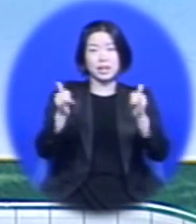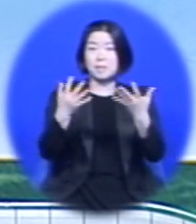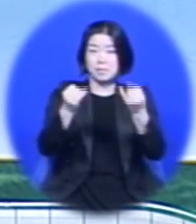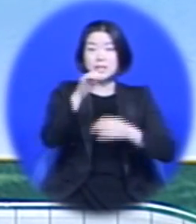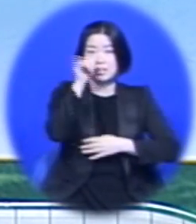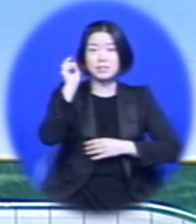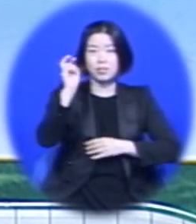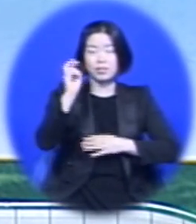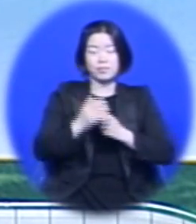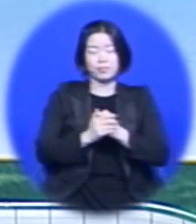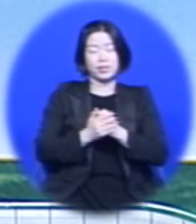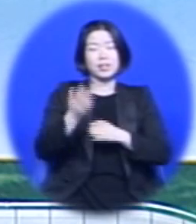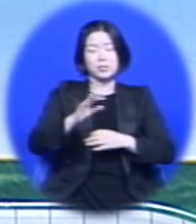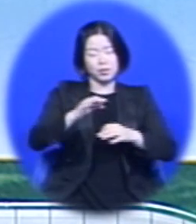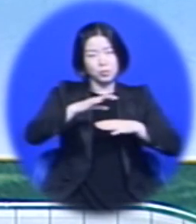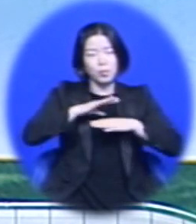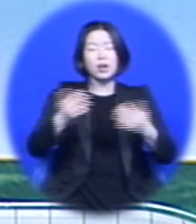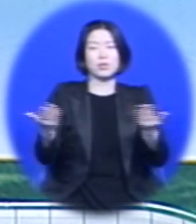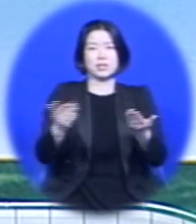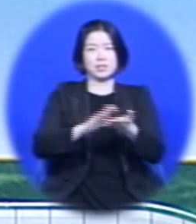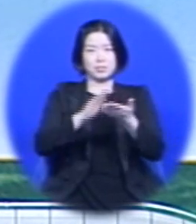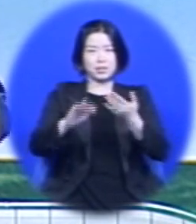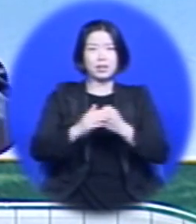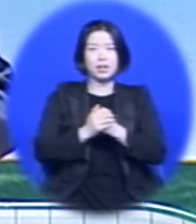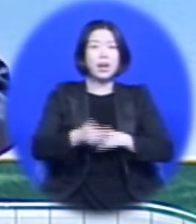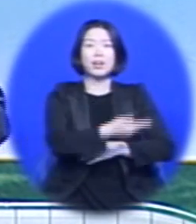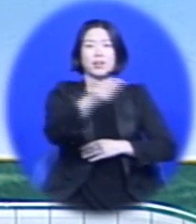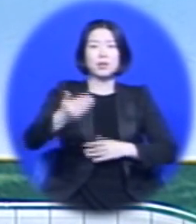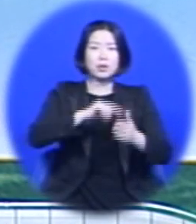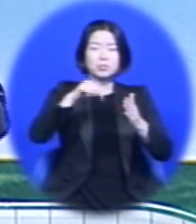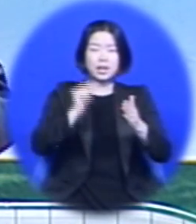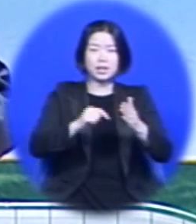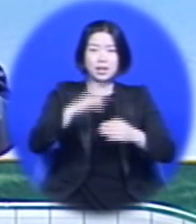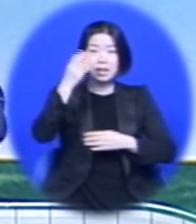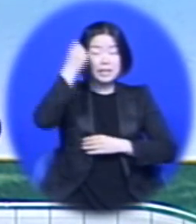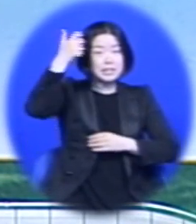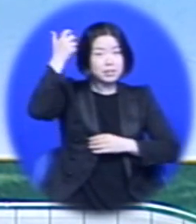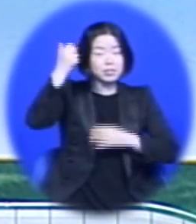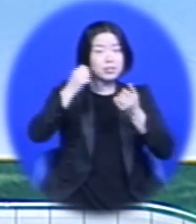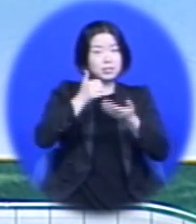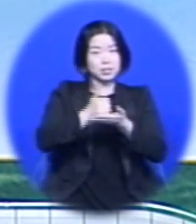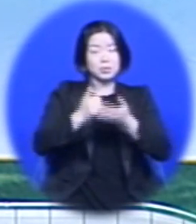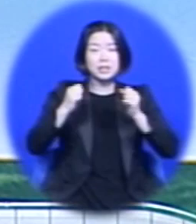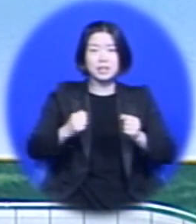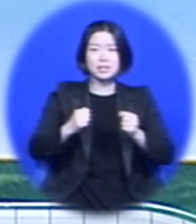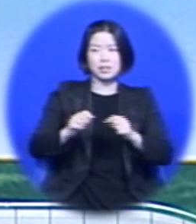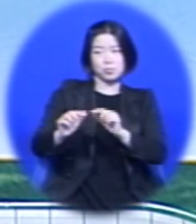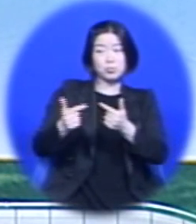있으시겠지만 놀라운 일입니다. 여러분 안에 성령님이 계시다는 부인할 수 없는